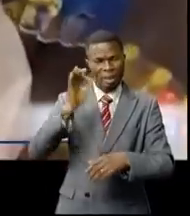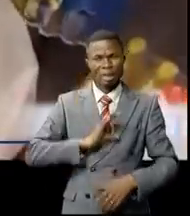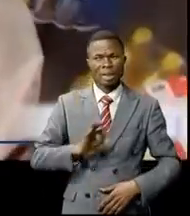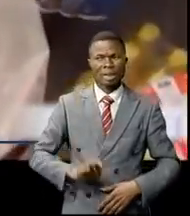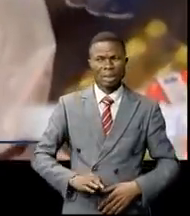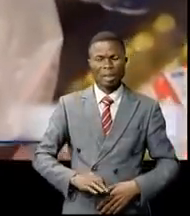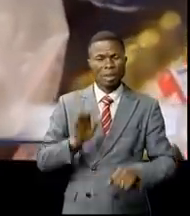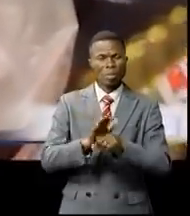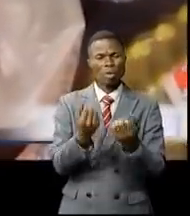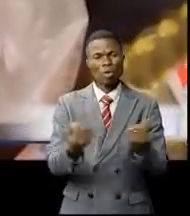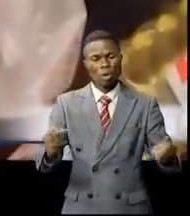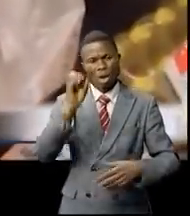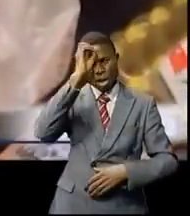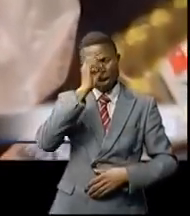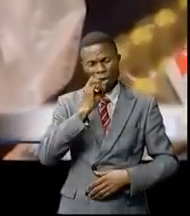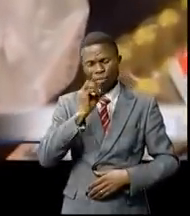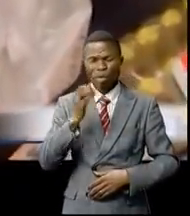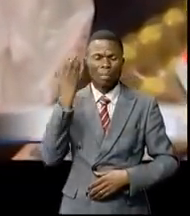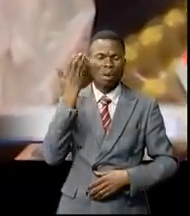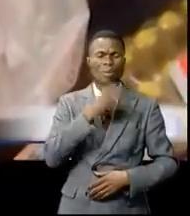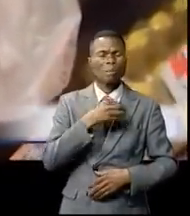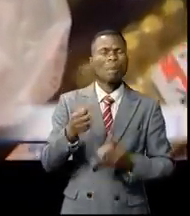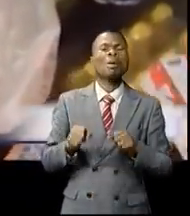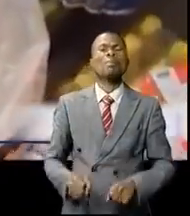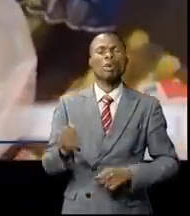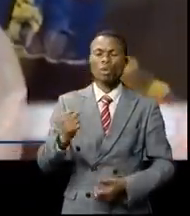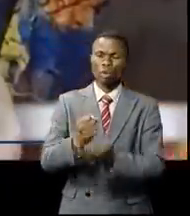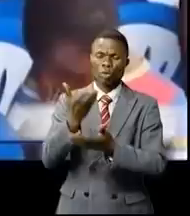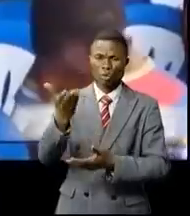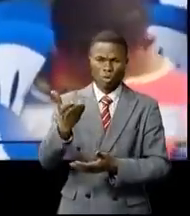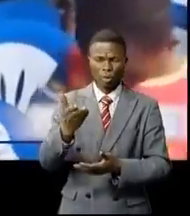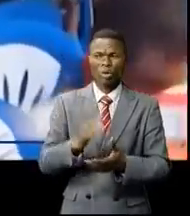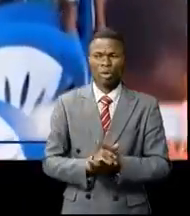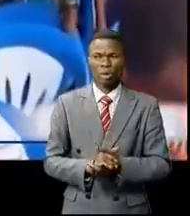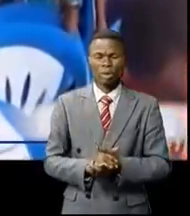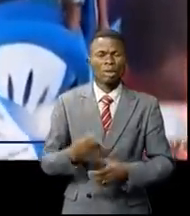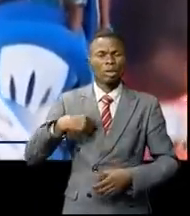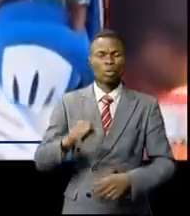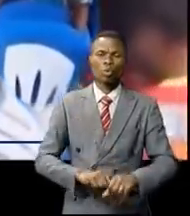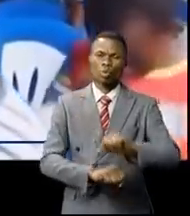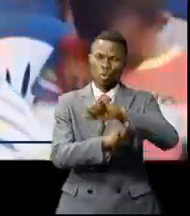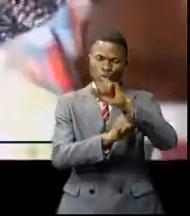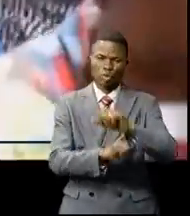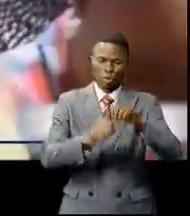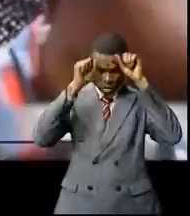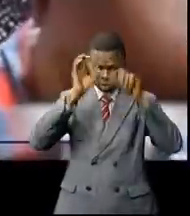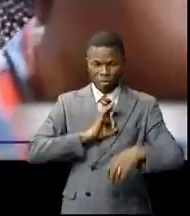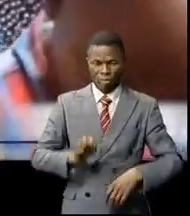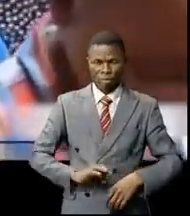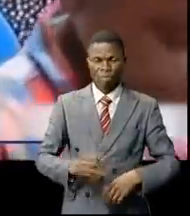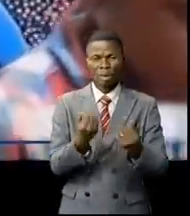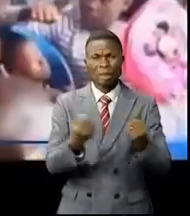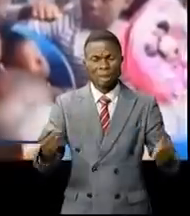reine réalité ou pas oui à la branche chef de l'état pour elle les orphelins en âge de